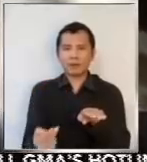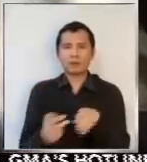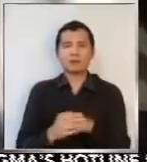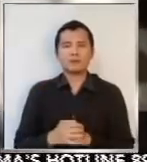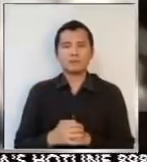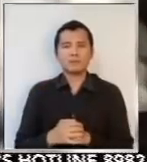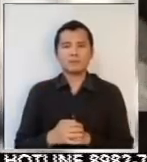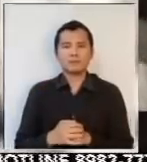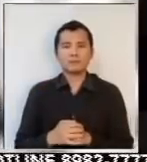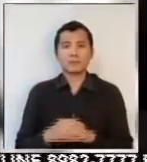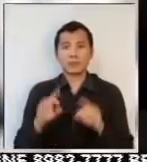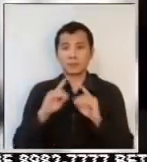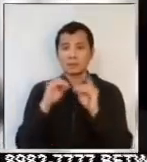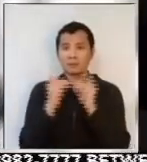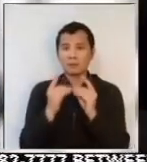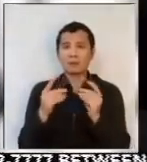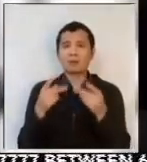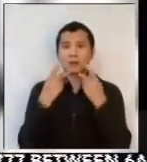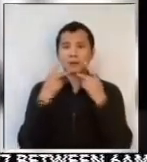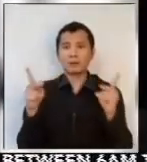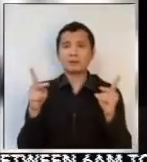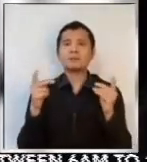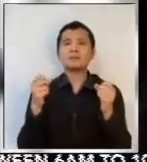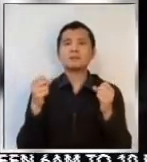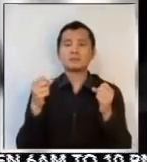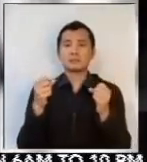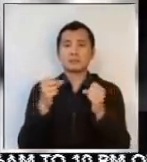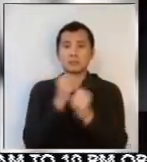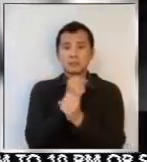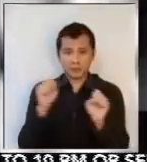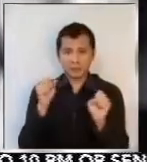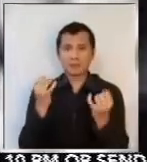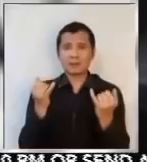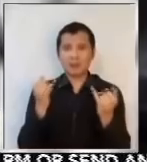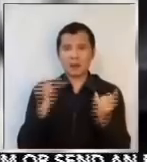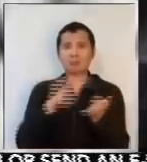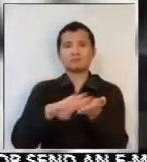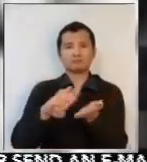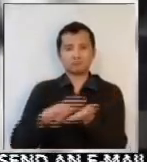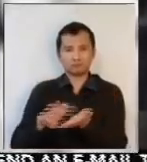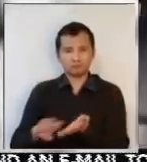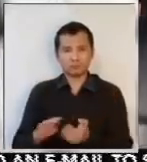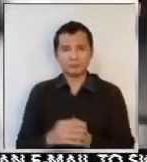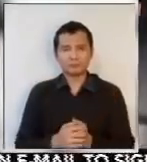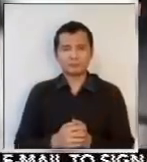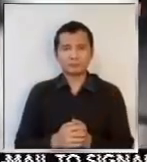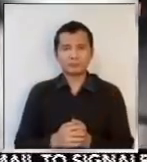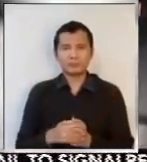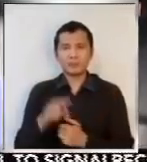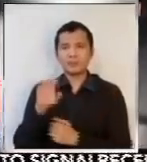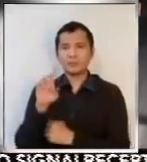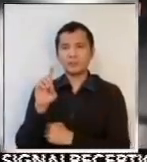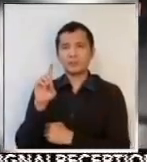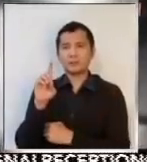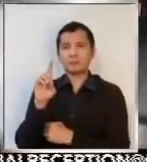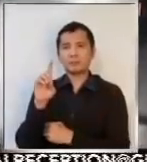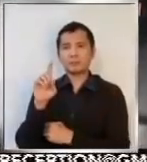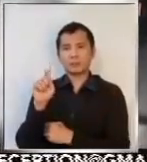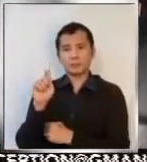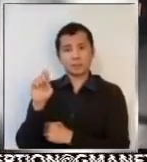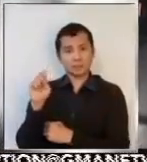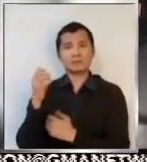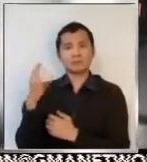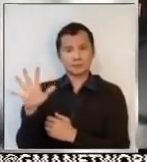Public Safety para alisin ang mga test kit. May pumunta po dito ng DPS na marami daw po nagkalat